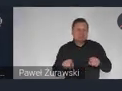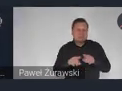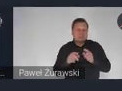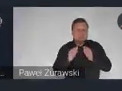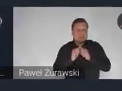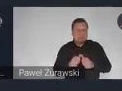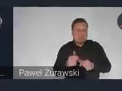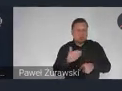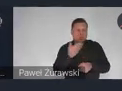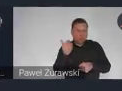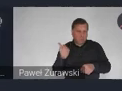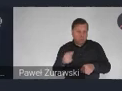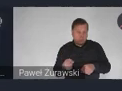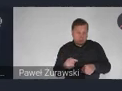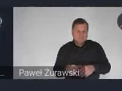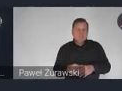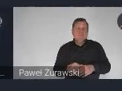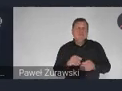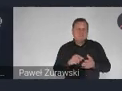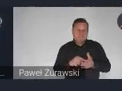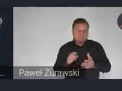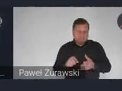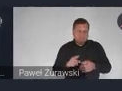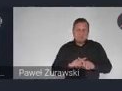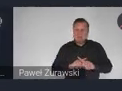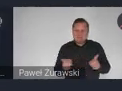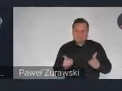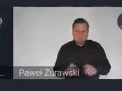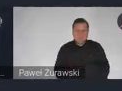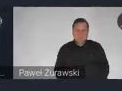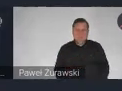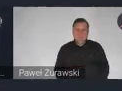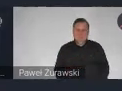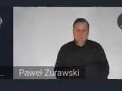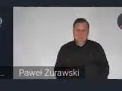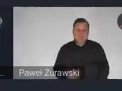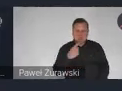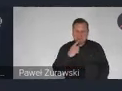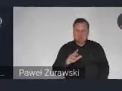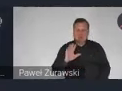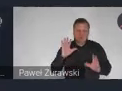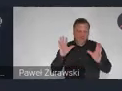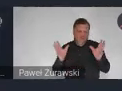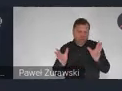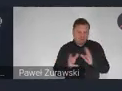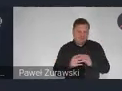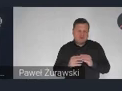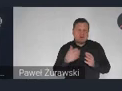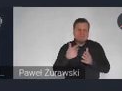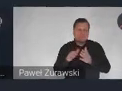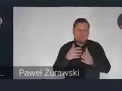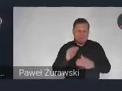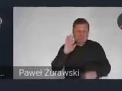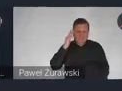zadania do treści realizowanego zadania jest również wymieniony cały katalog tych wydatków